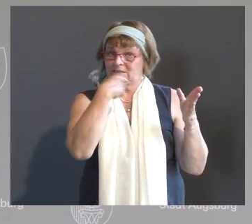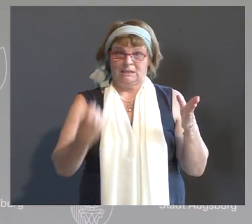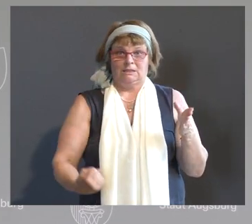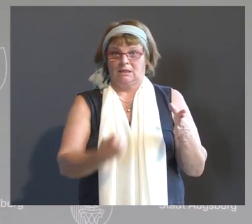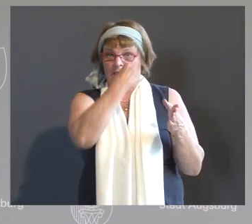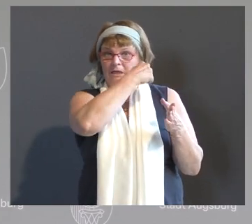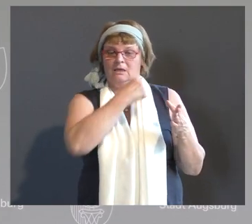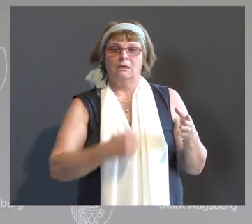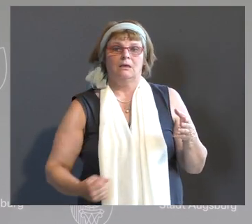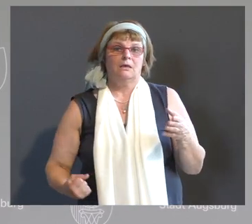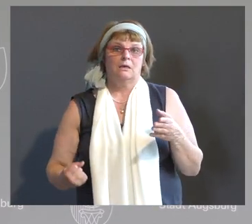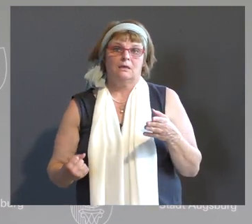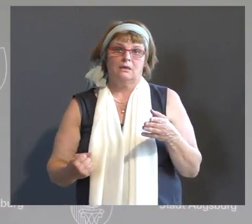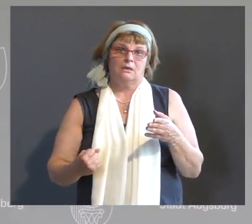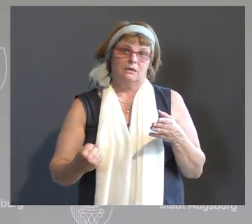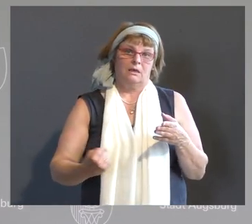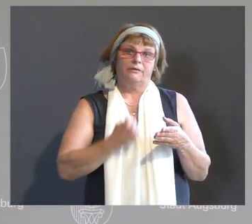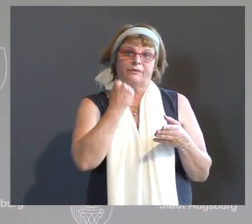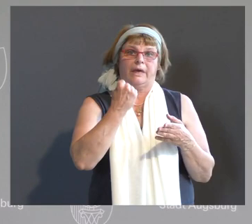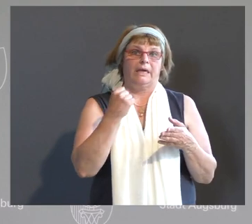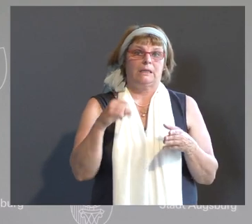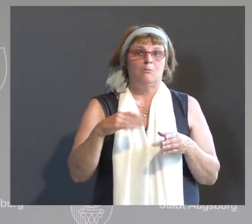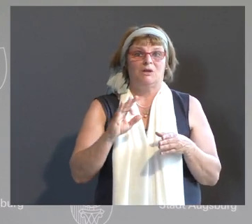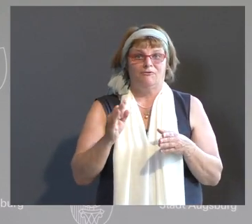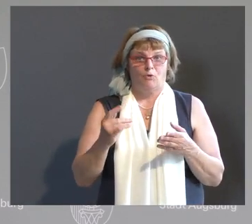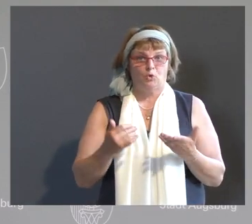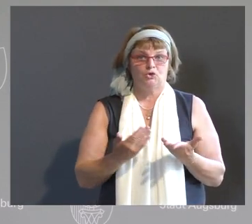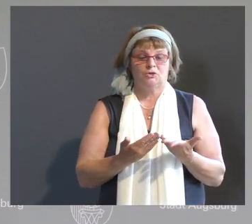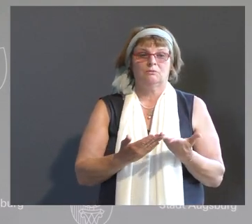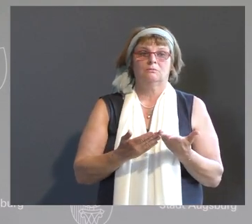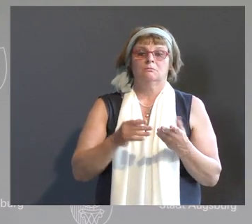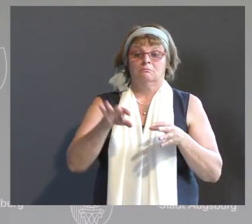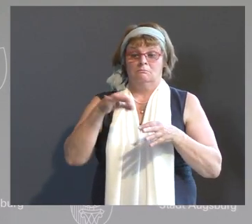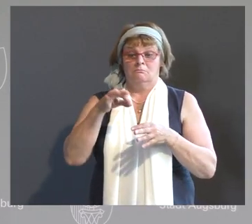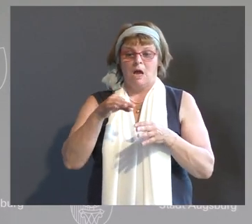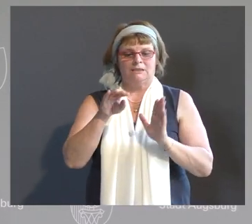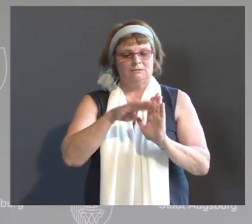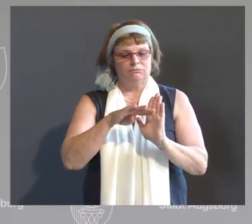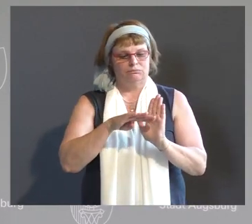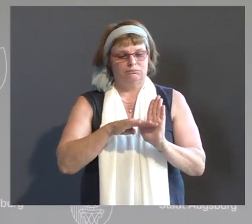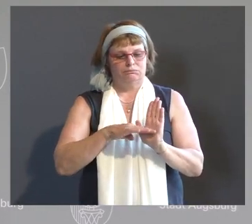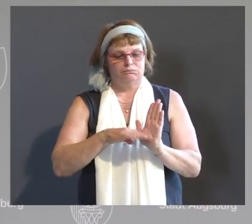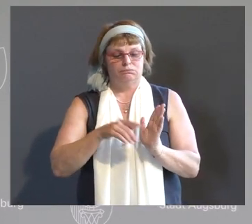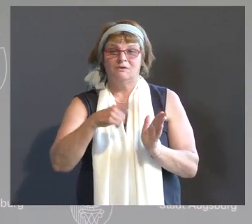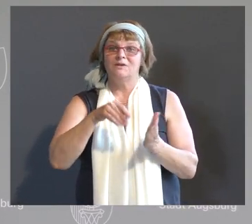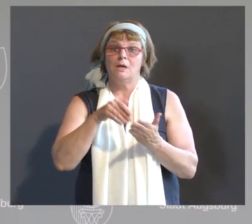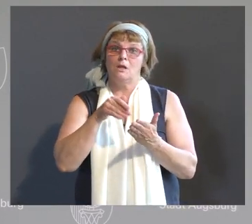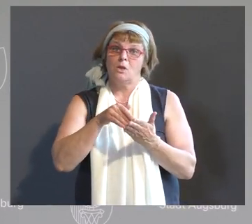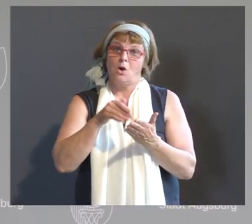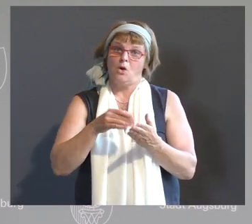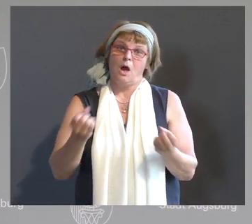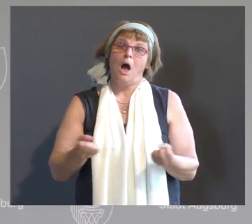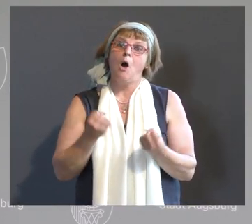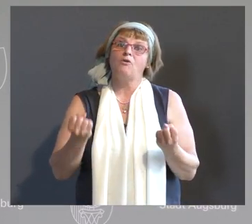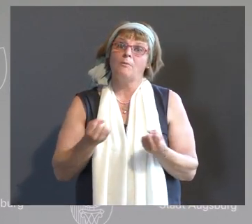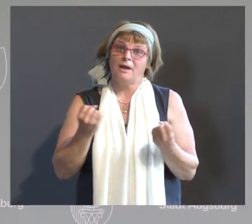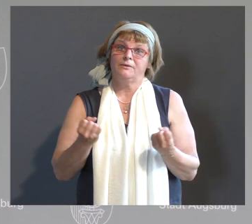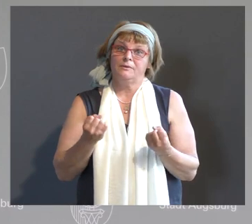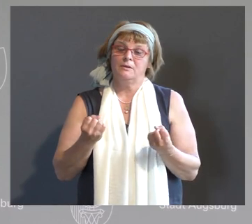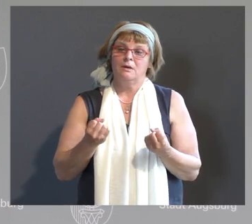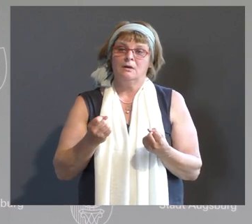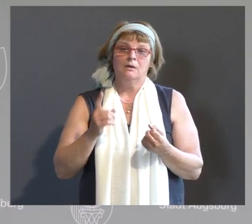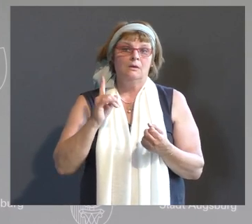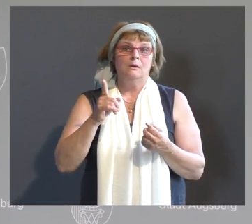weiteren Polizeibeamte, die in diesem ganzen Zuge dieser Maßnahmen, die Einzelheiten werden wir noch aufarbeiten, letztlich Schläge